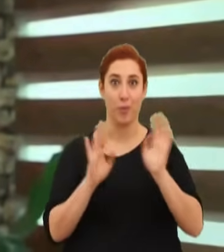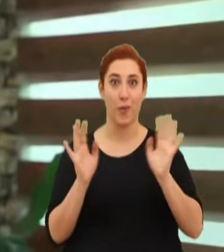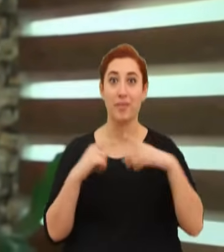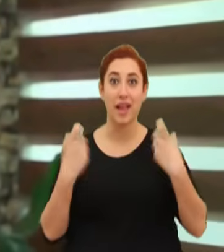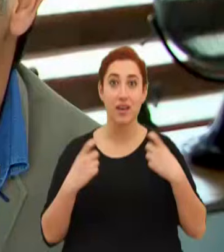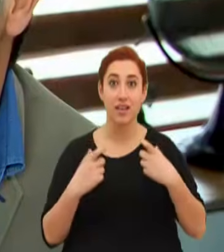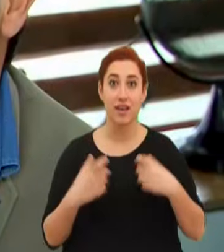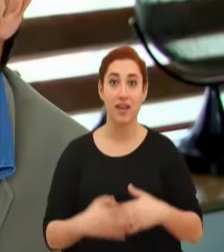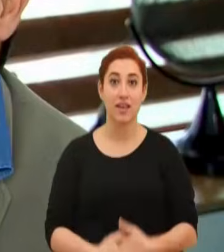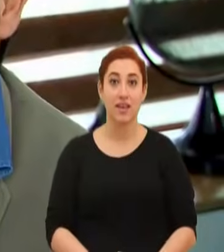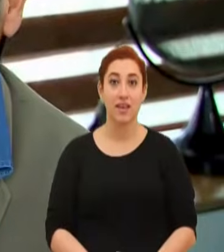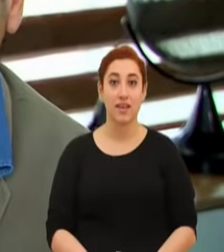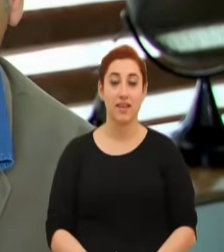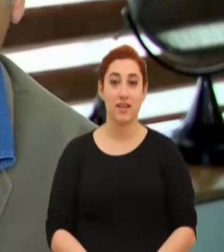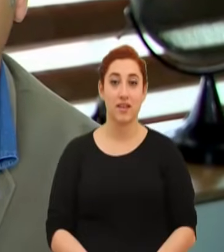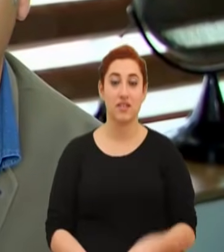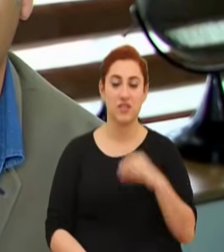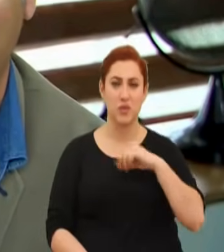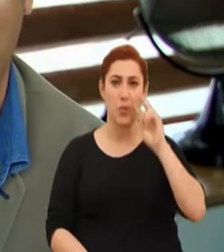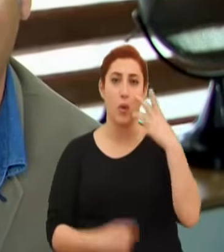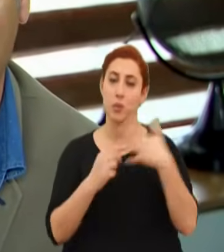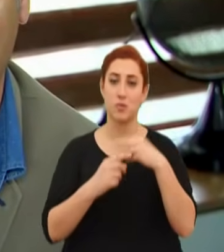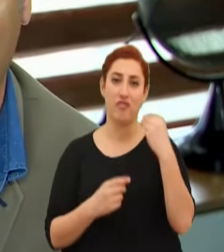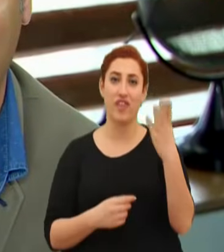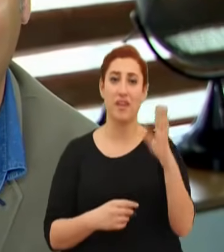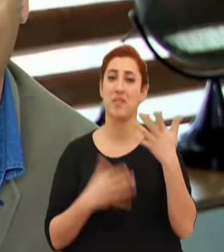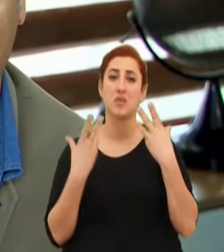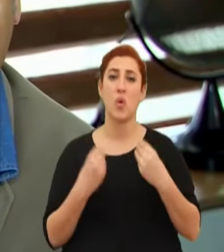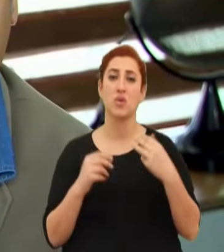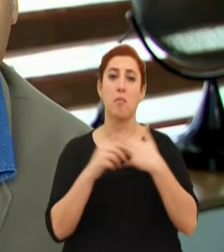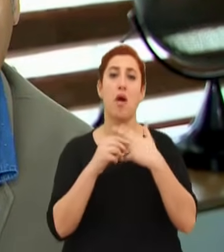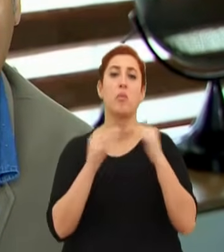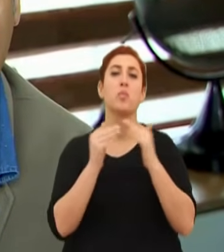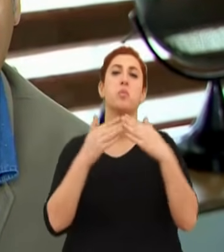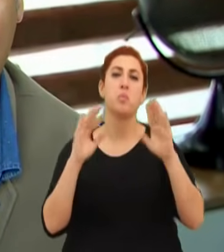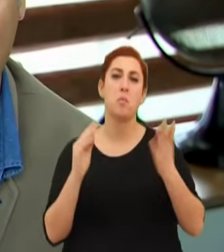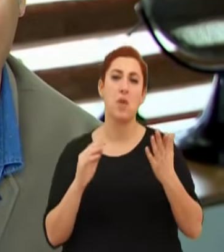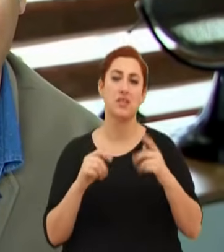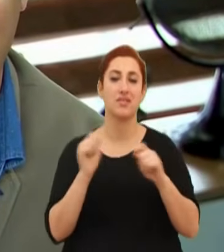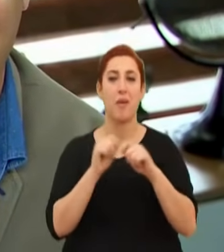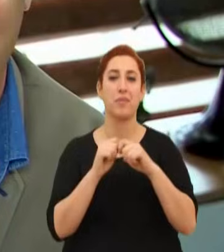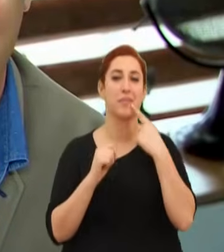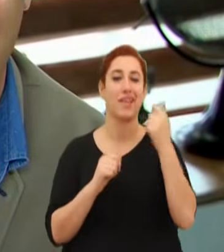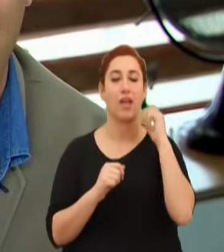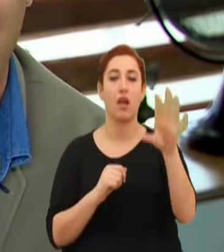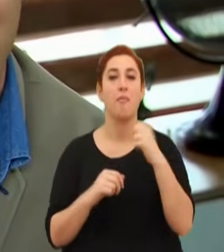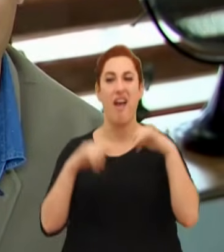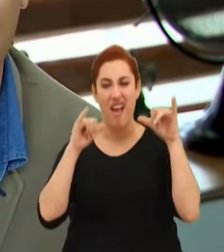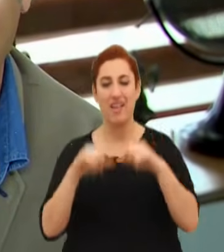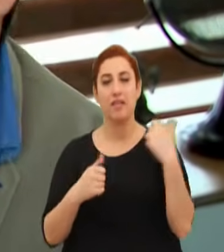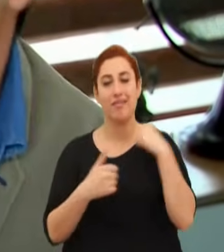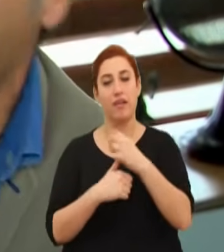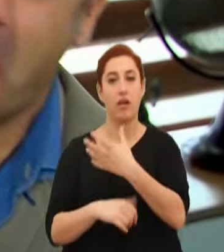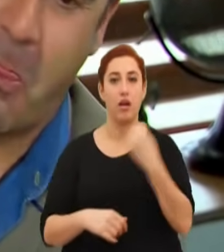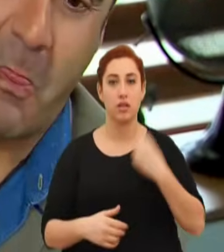İnanmıyorum. Nerede? Rüyamın yüzüğünü vereyim. Nasıl olsa parmağına uymaz. Yaptırırım diye geri alıp aynısından bir